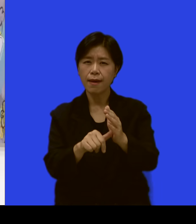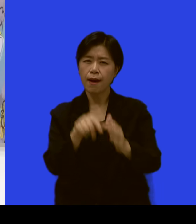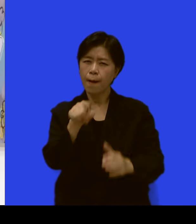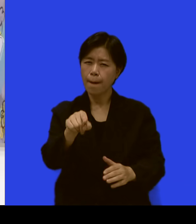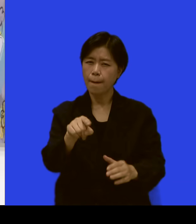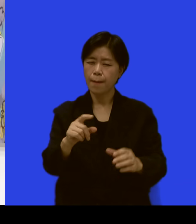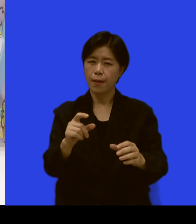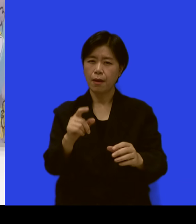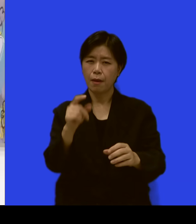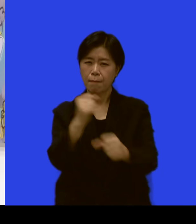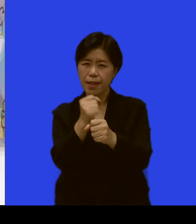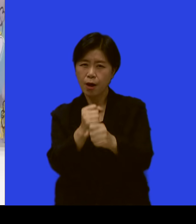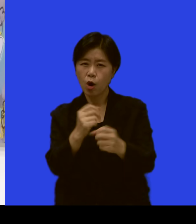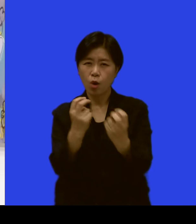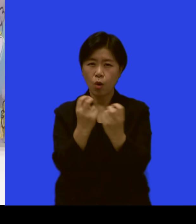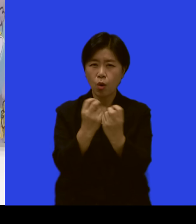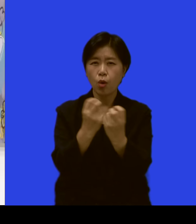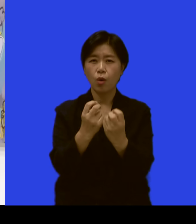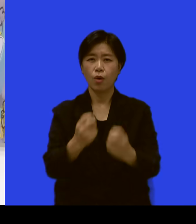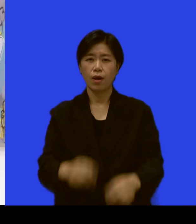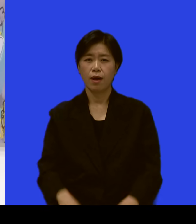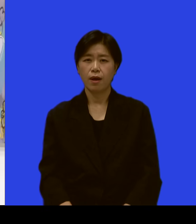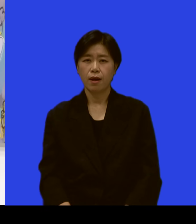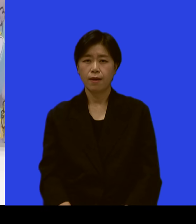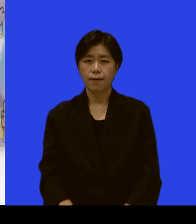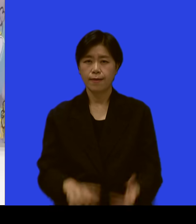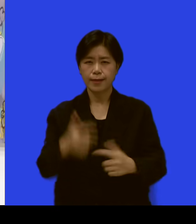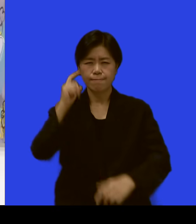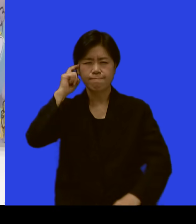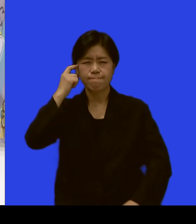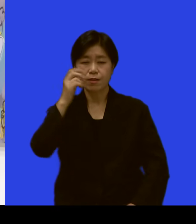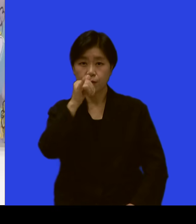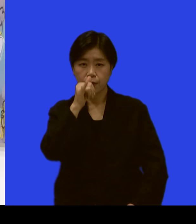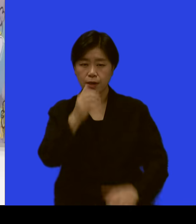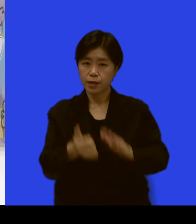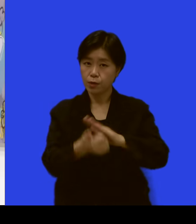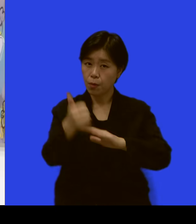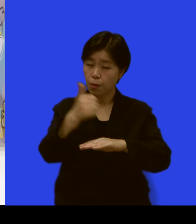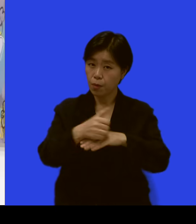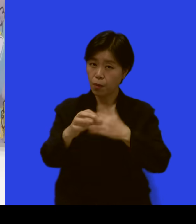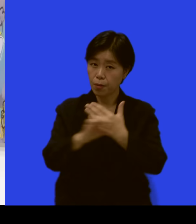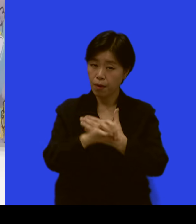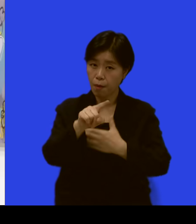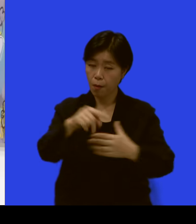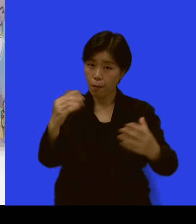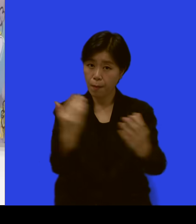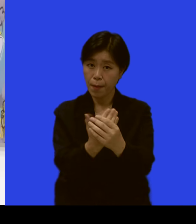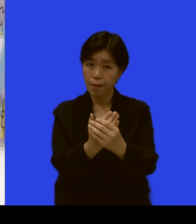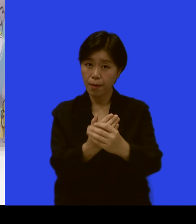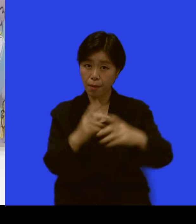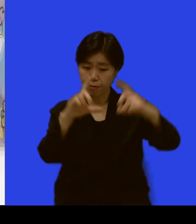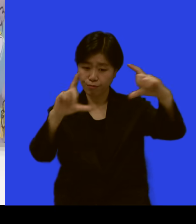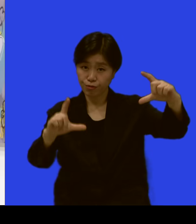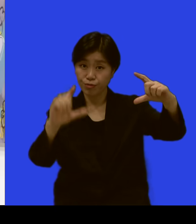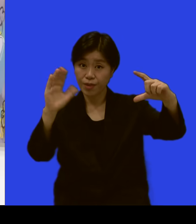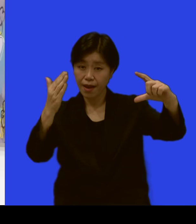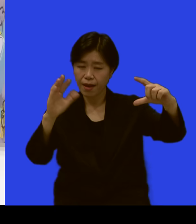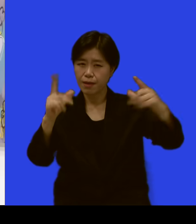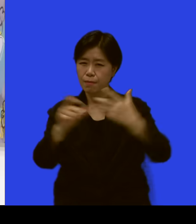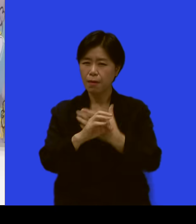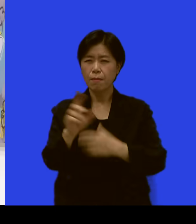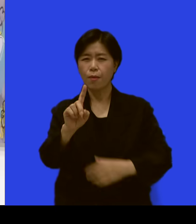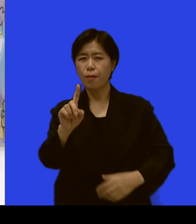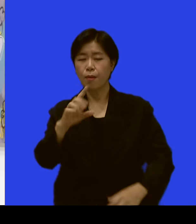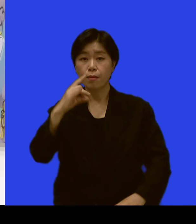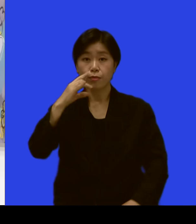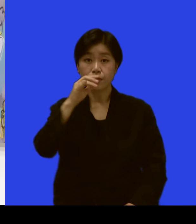돈으로도 메꿔보고, 혹은 이성으로도 메꿔보고, 혹은 아니면 성공, 명예, 뭐 이런 것들로 메꿔보려고 하는데,